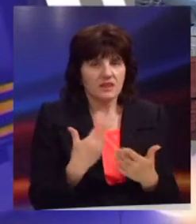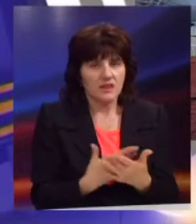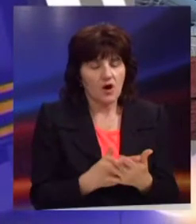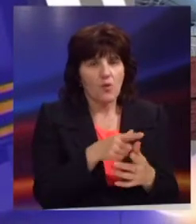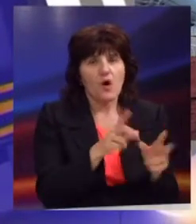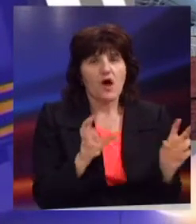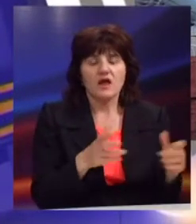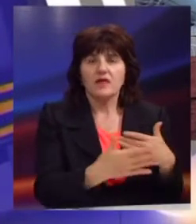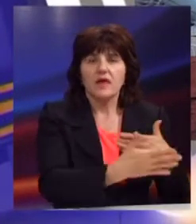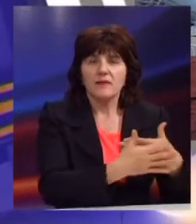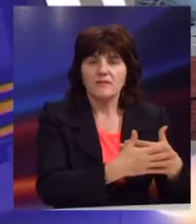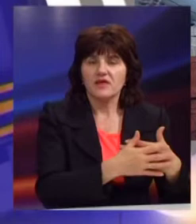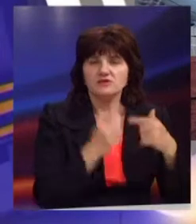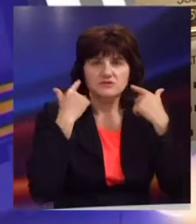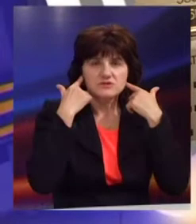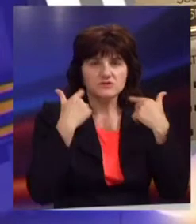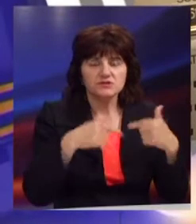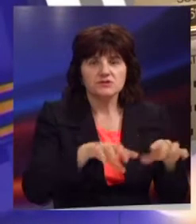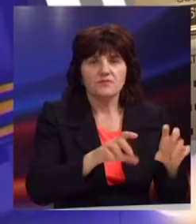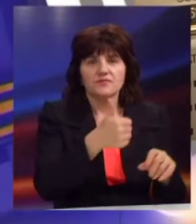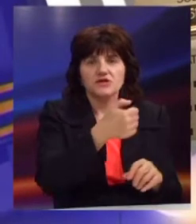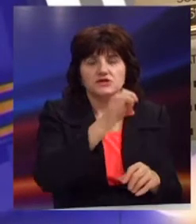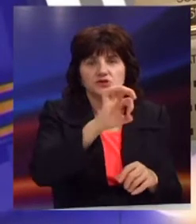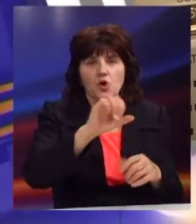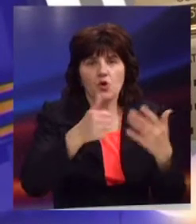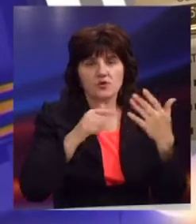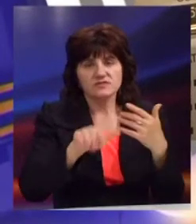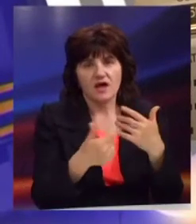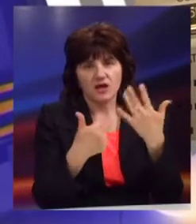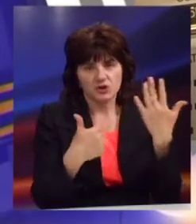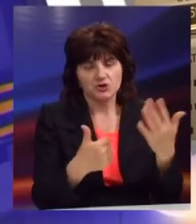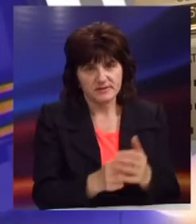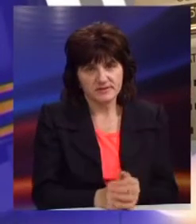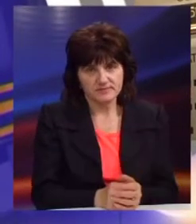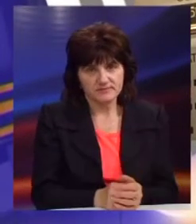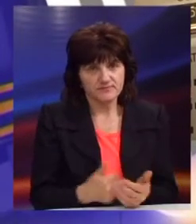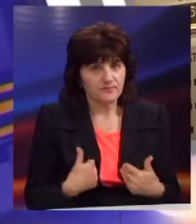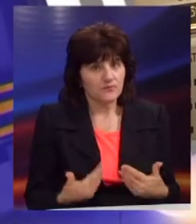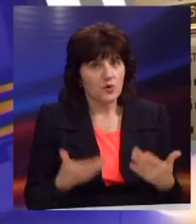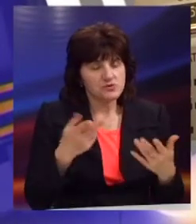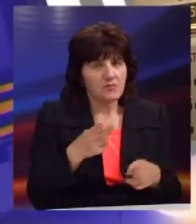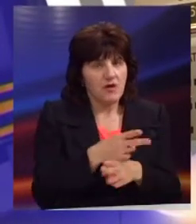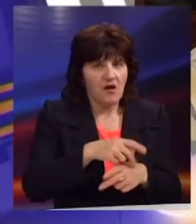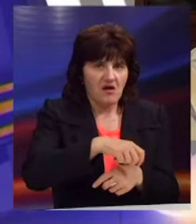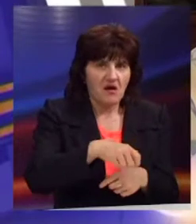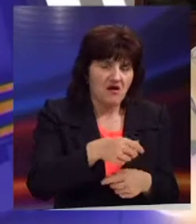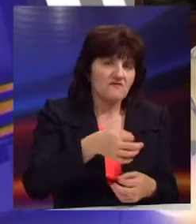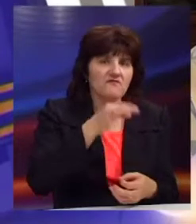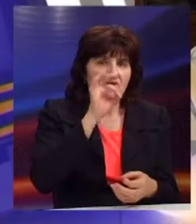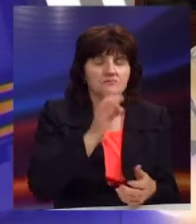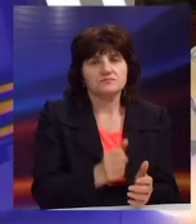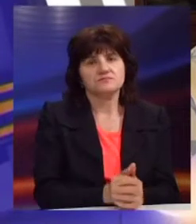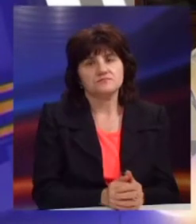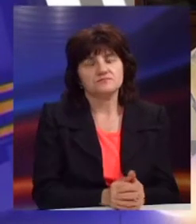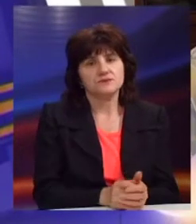radi, Anicin radio prijemnik je podešen na frekvenciju 100,6 MHz. Ustanem, pristavim kafu, mada retko